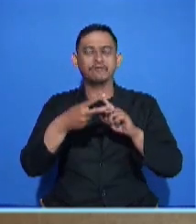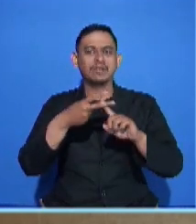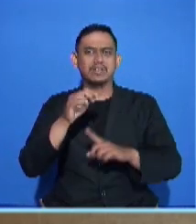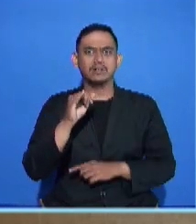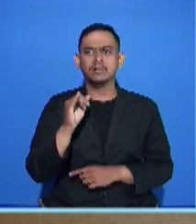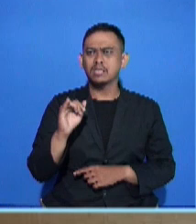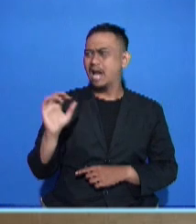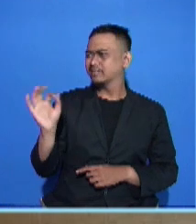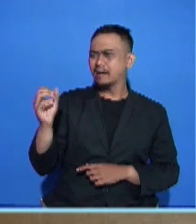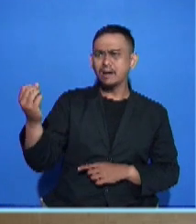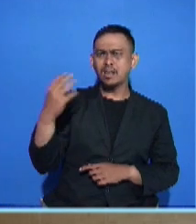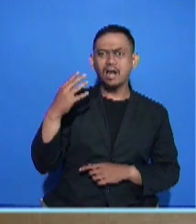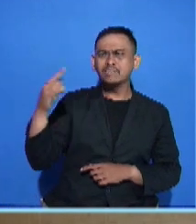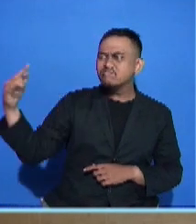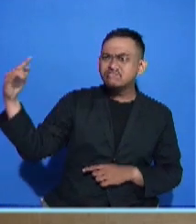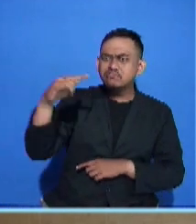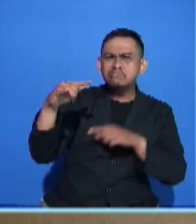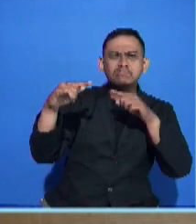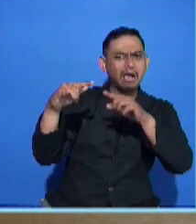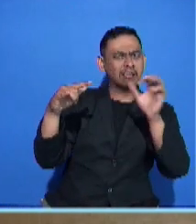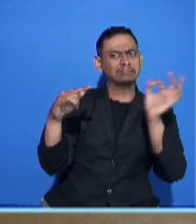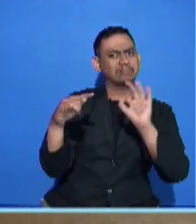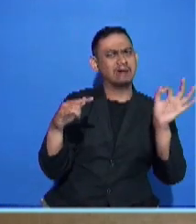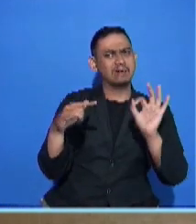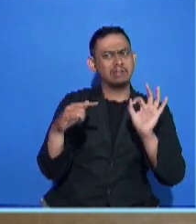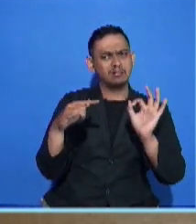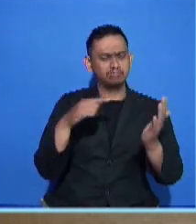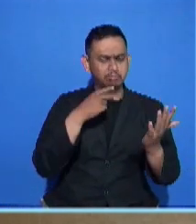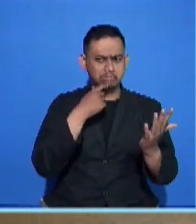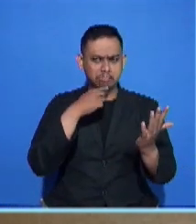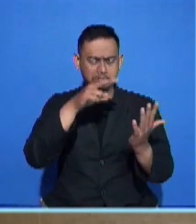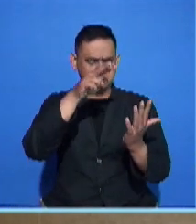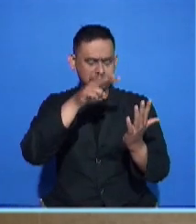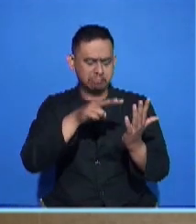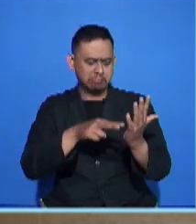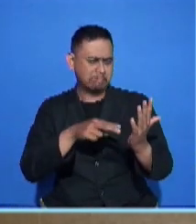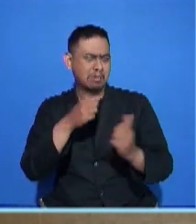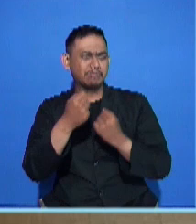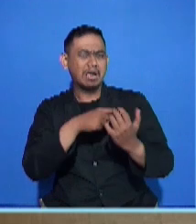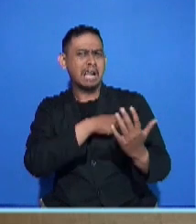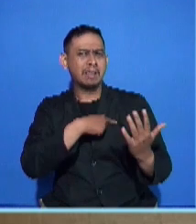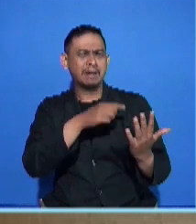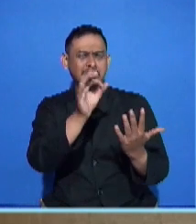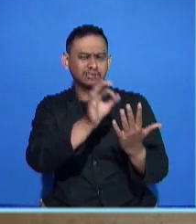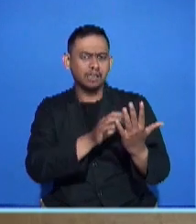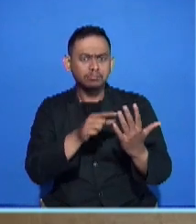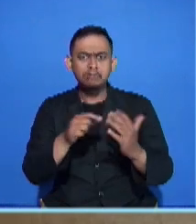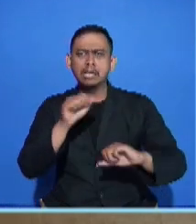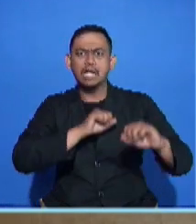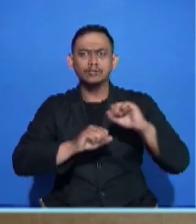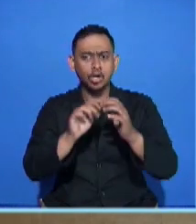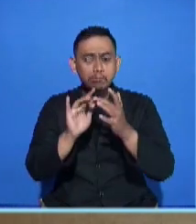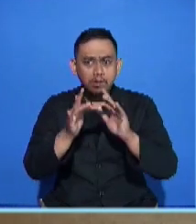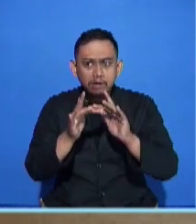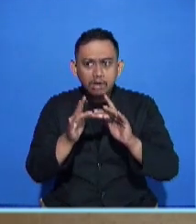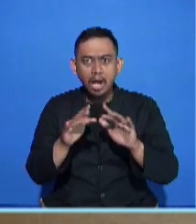manifest penerbangan tersebut pelacakan juga dilakukan dengan memindai aktivitas daring dan